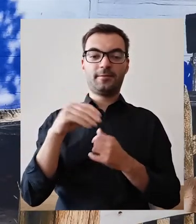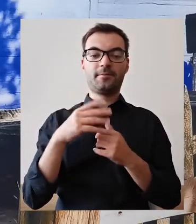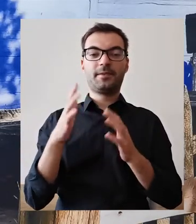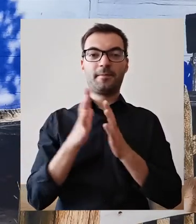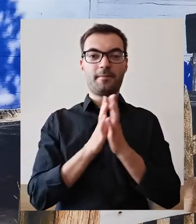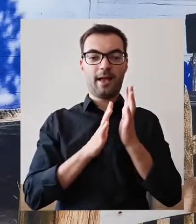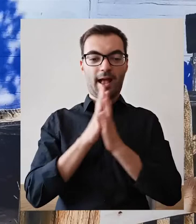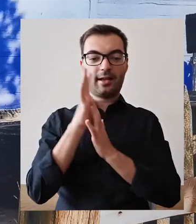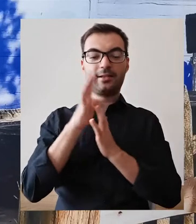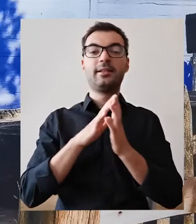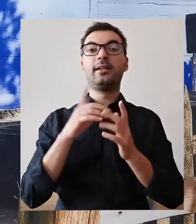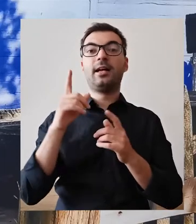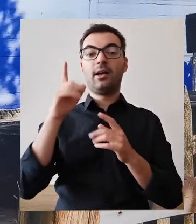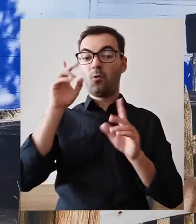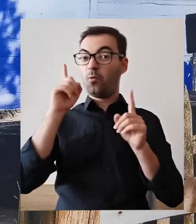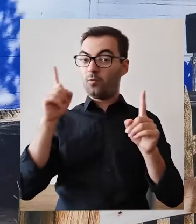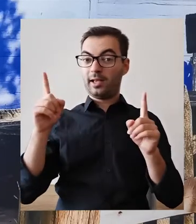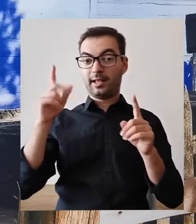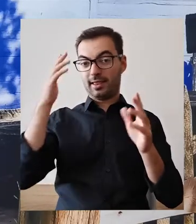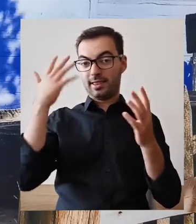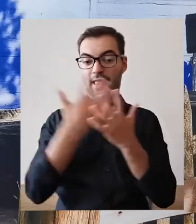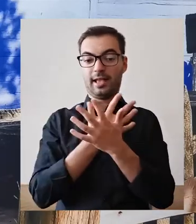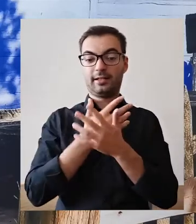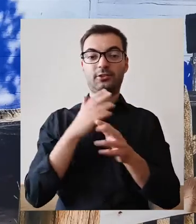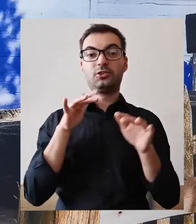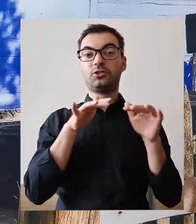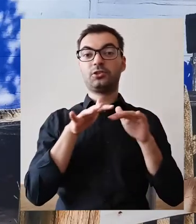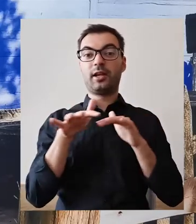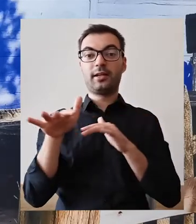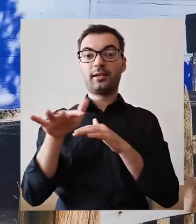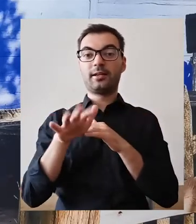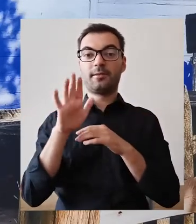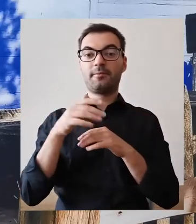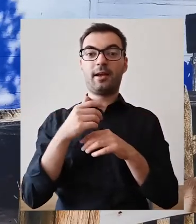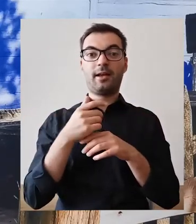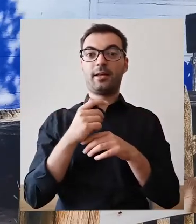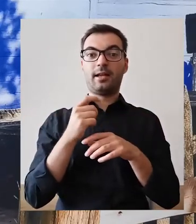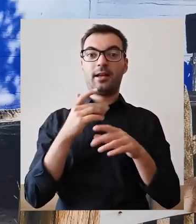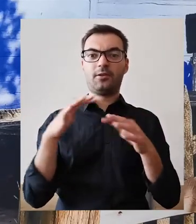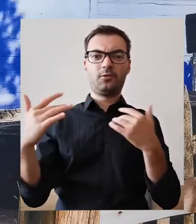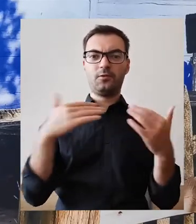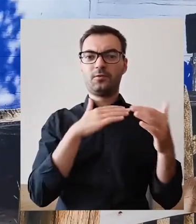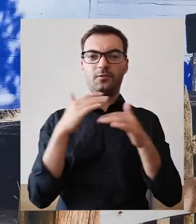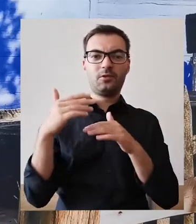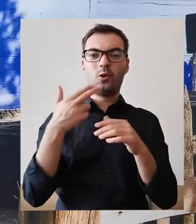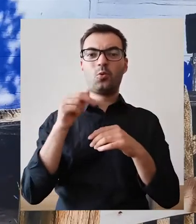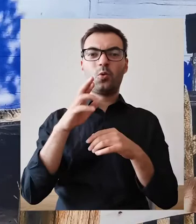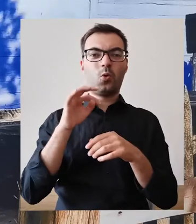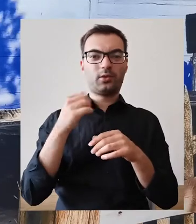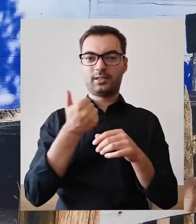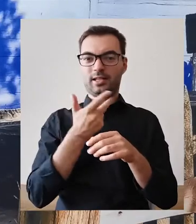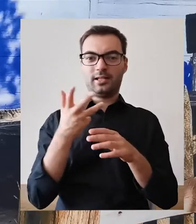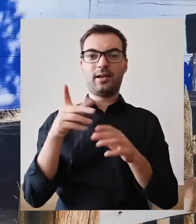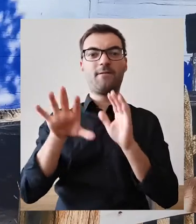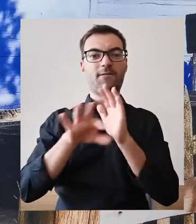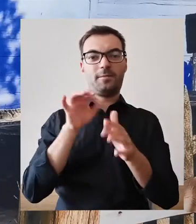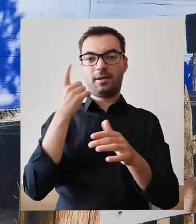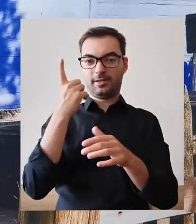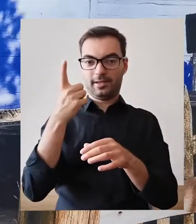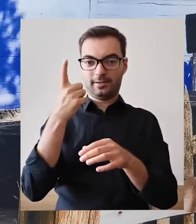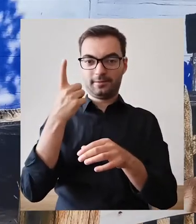uważać bo rzeka nagle okazuje się że ma kilka nurtów wybieramy jeden z nich